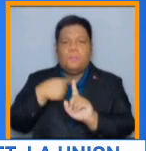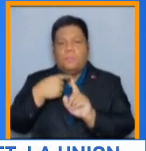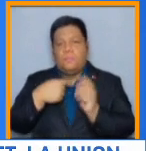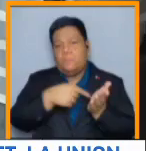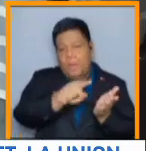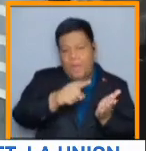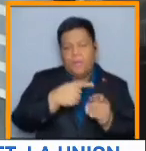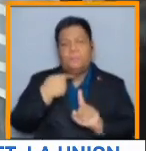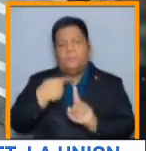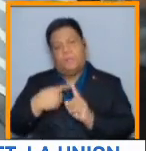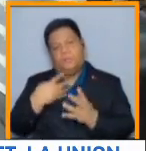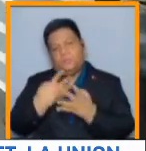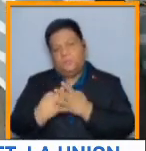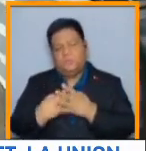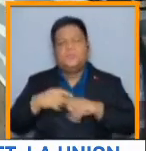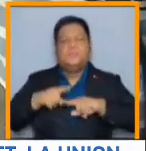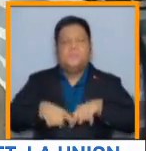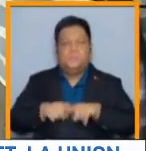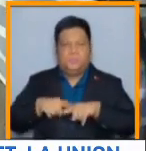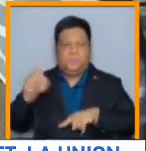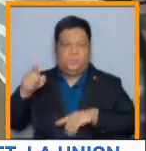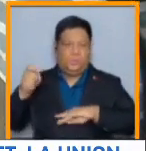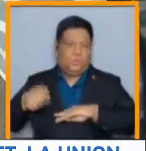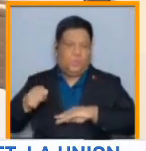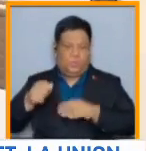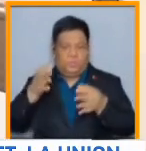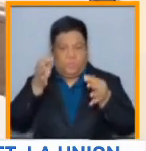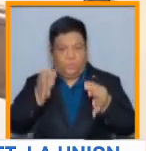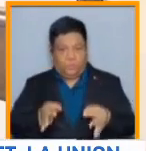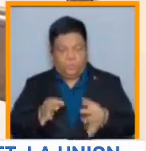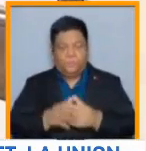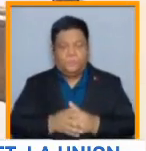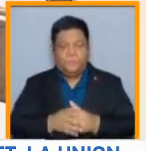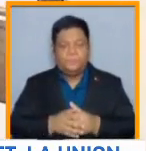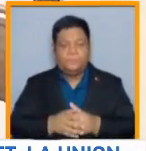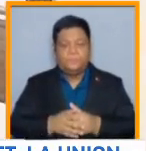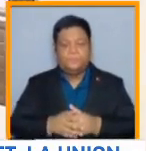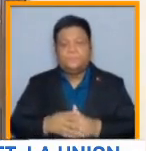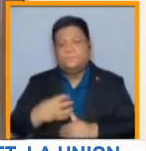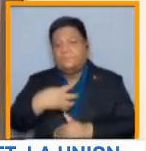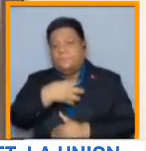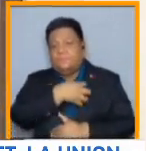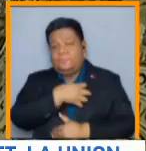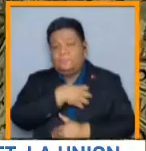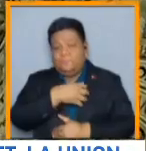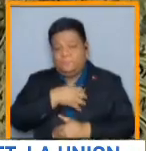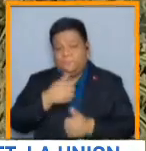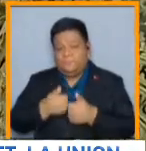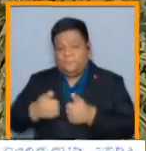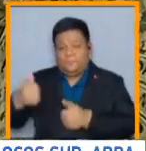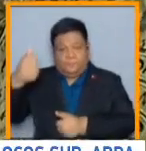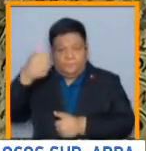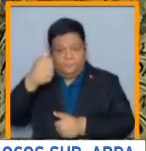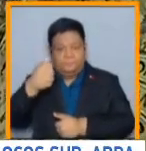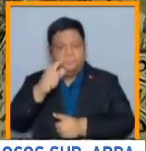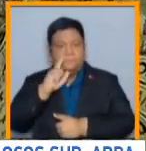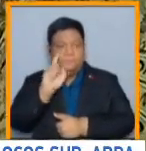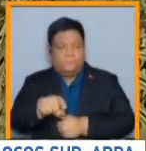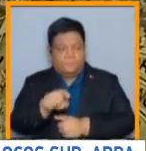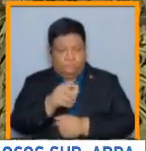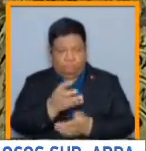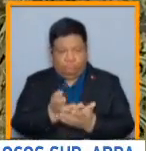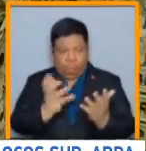korte. Inatasan din ni CIDG Director Police Major General Albert Ignatius Ferro ang mga tauhan na maghain pa